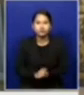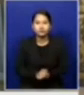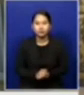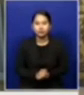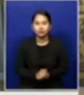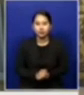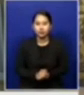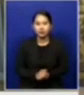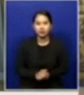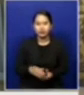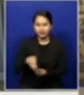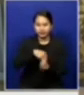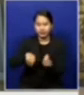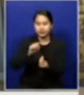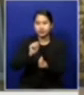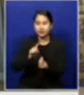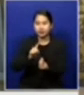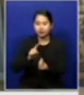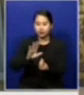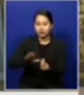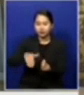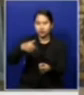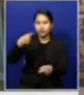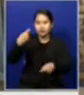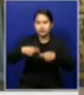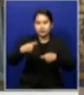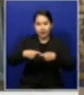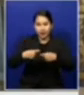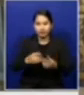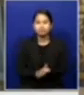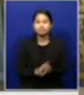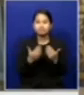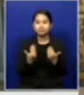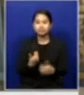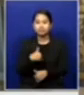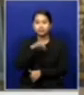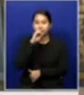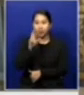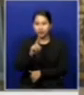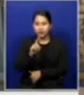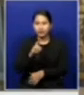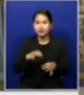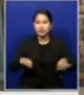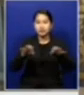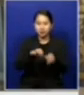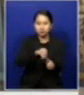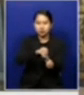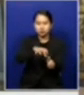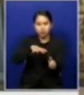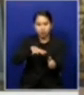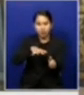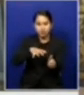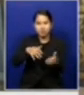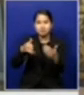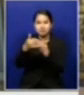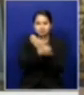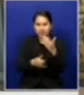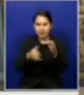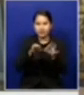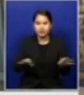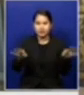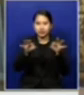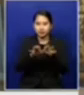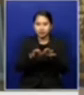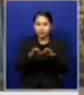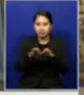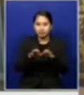ในสิ่งต่างๆเหล่านี้กราบเรียนว่าผู้นำประเทศต้องมีวิสัยทัศน์ที่จะแก้ปัญหา